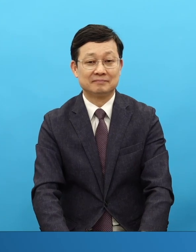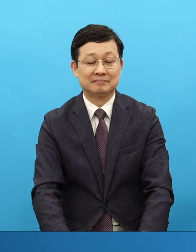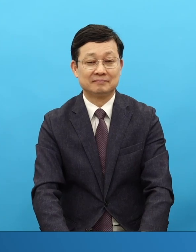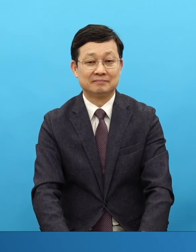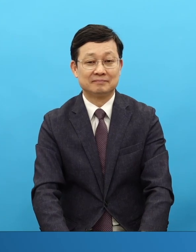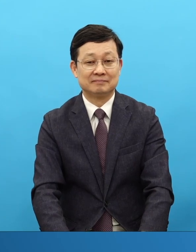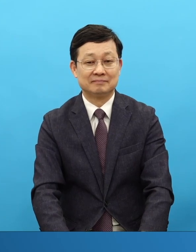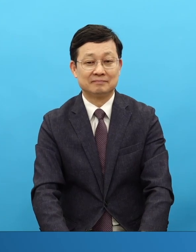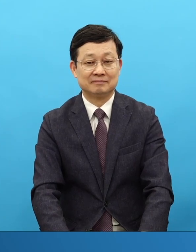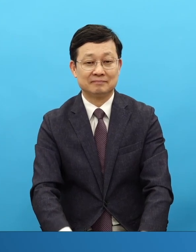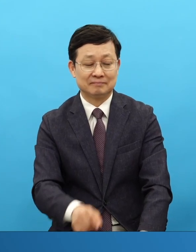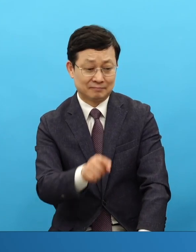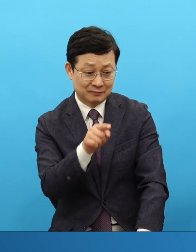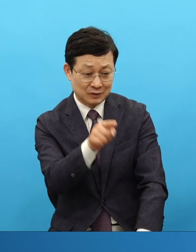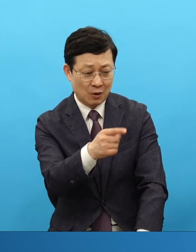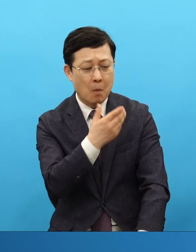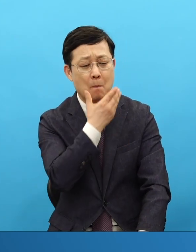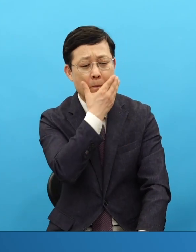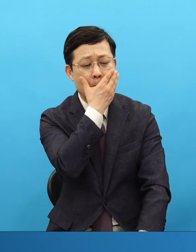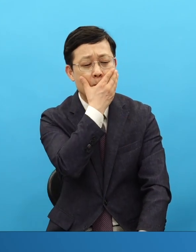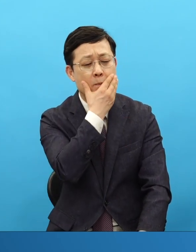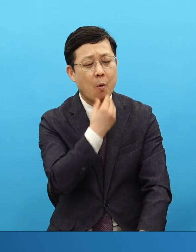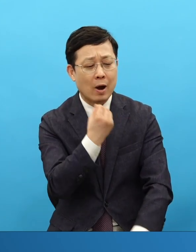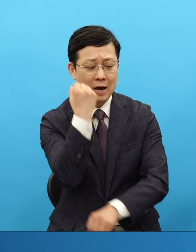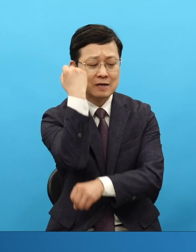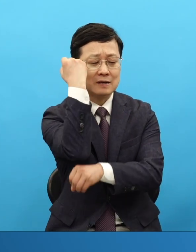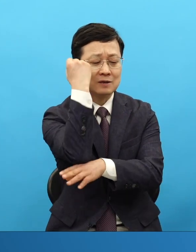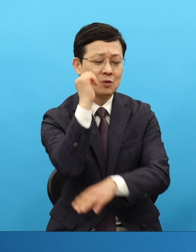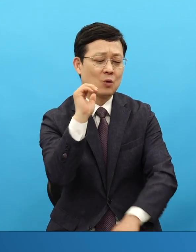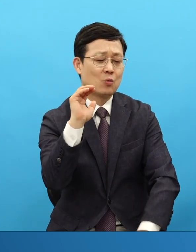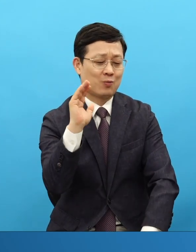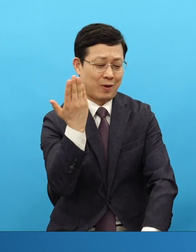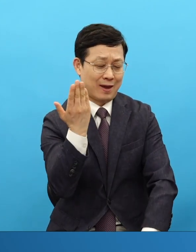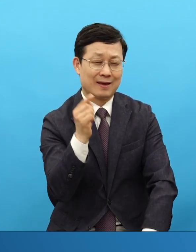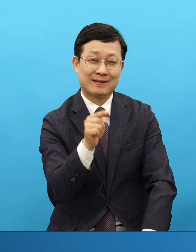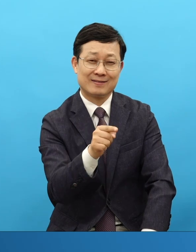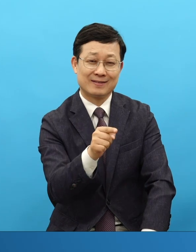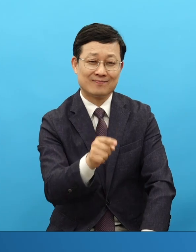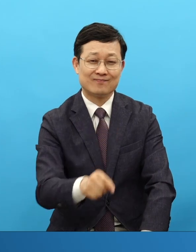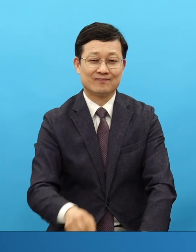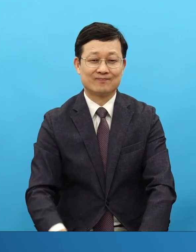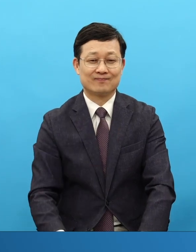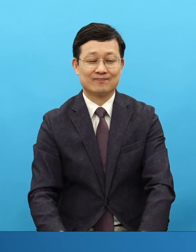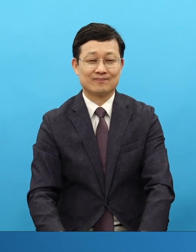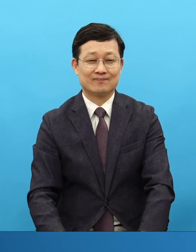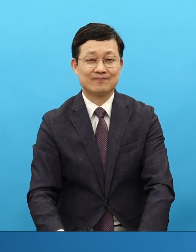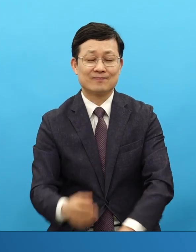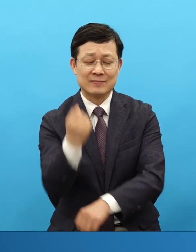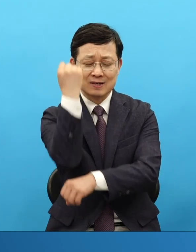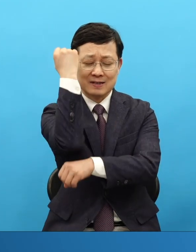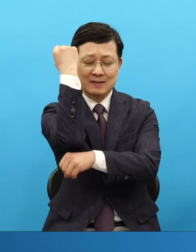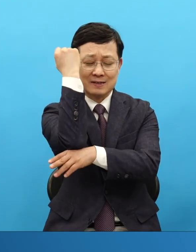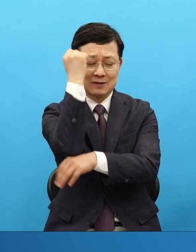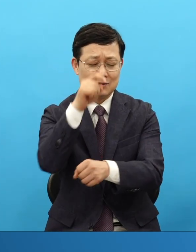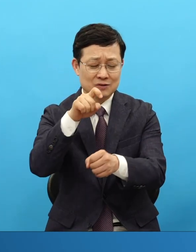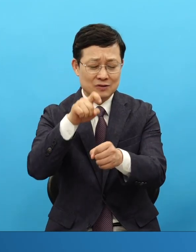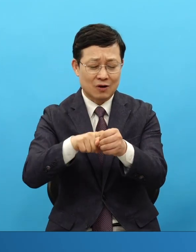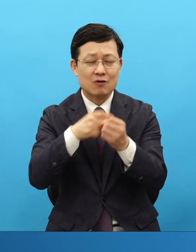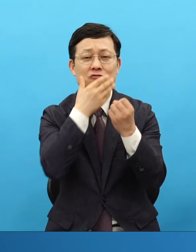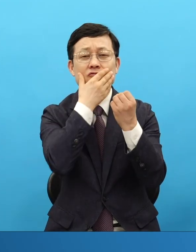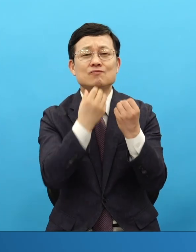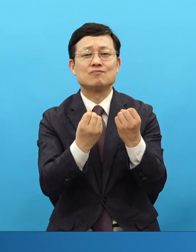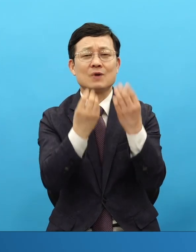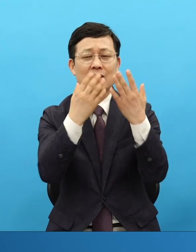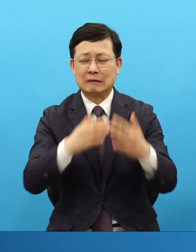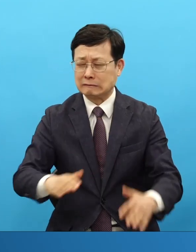너로 복의 근원이 되게 하겠다. And I'll make you a fount of blessings. 그래서 능히 너를 이길